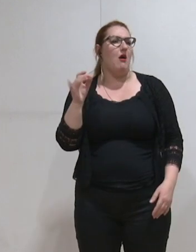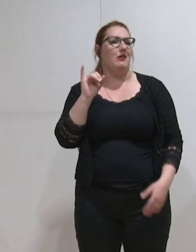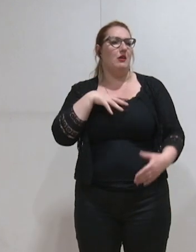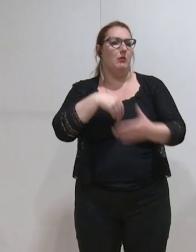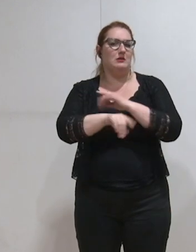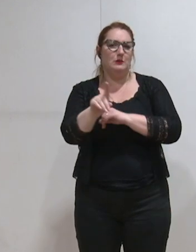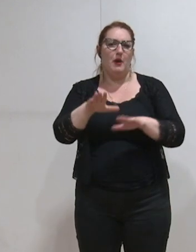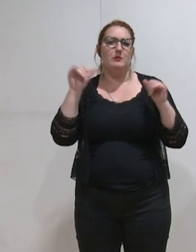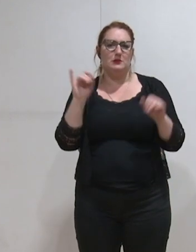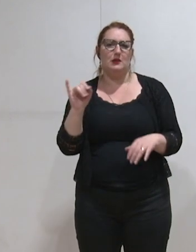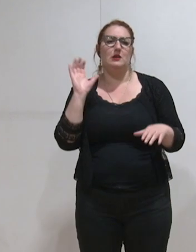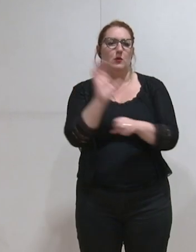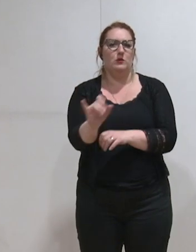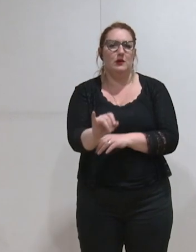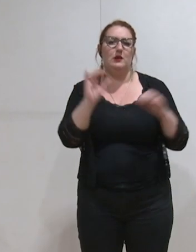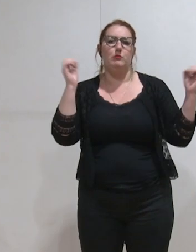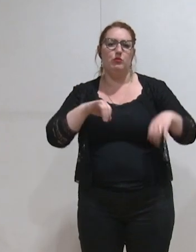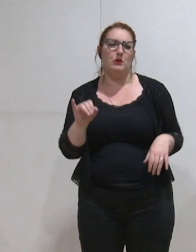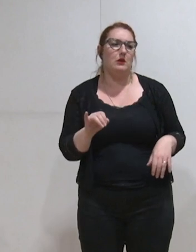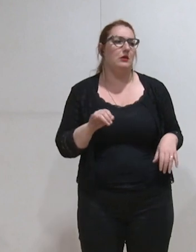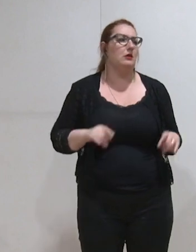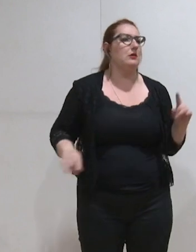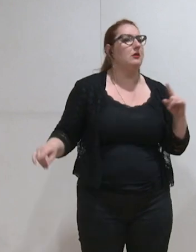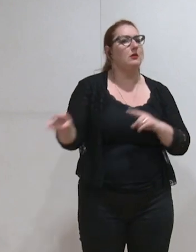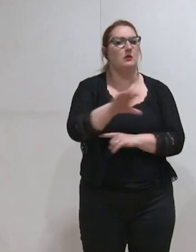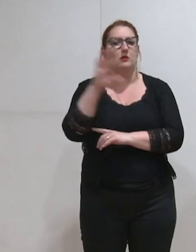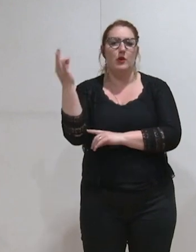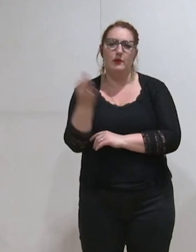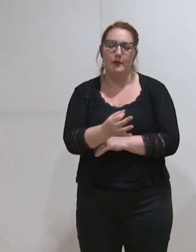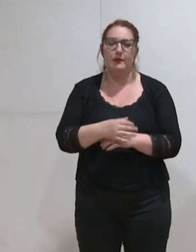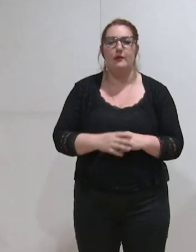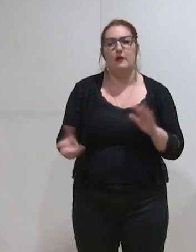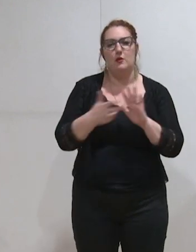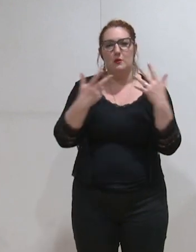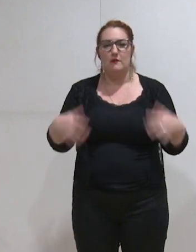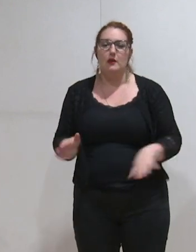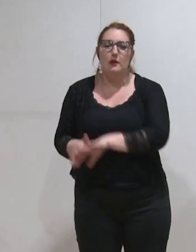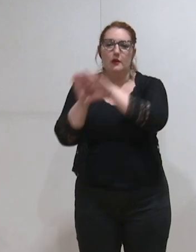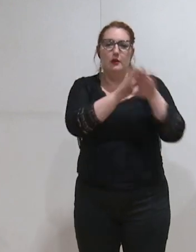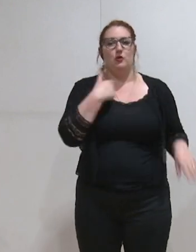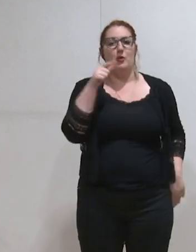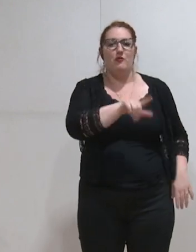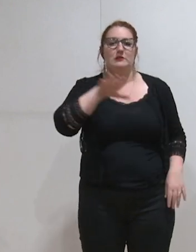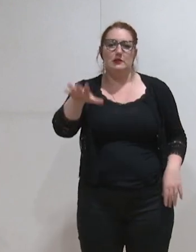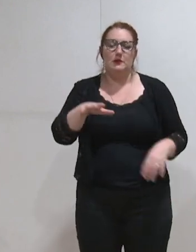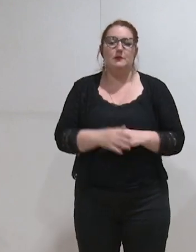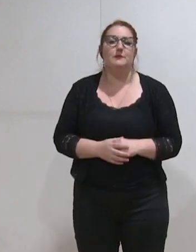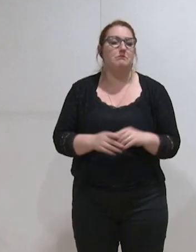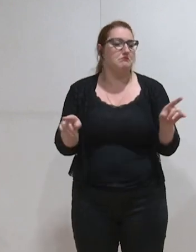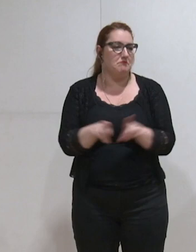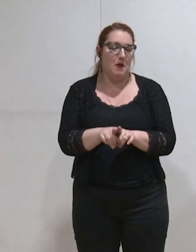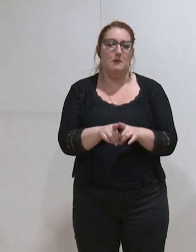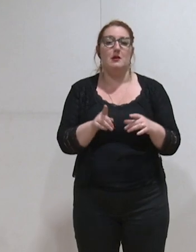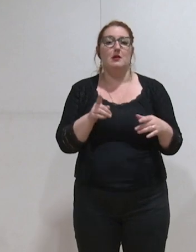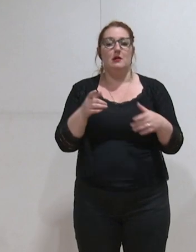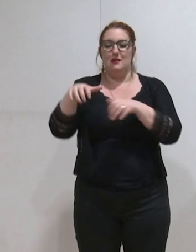qui s'abstient qui est contre qui est pour une imité adopté la 25 idem dans